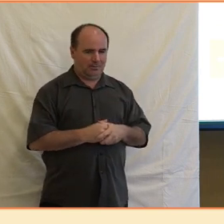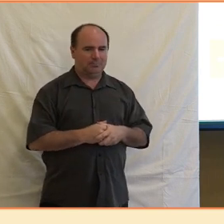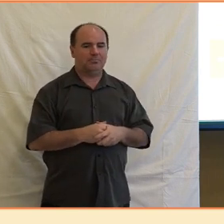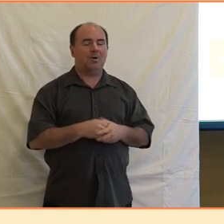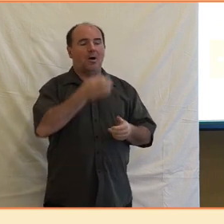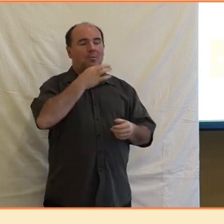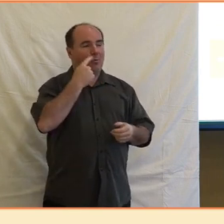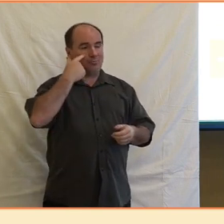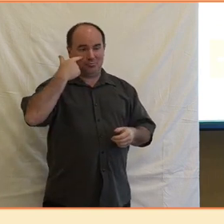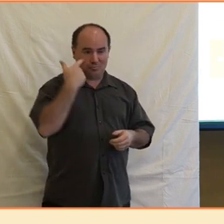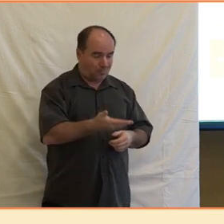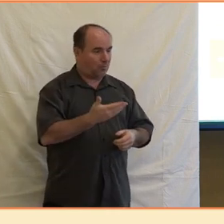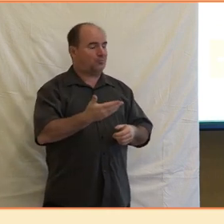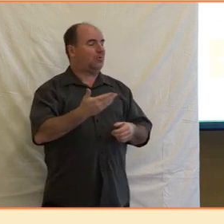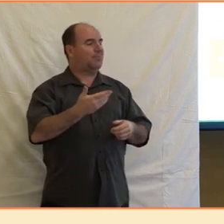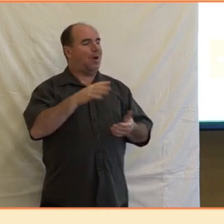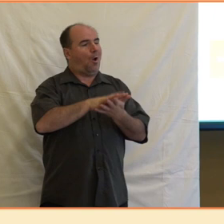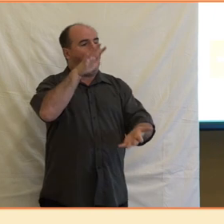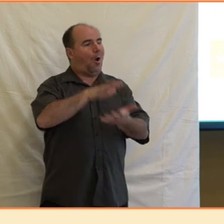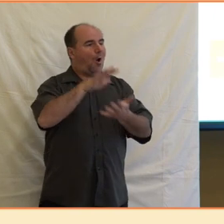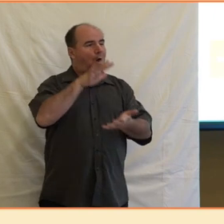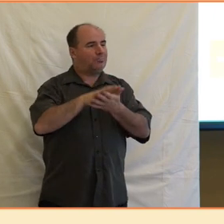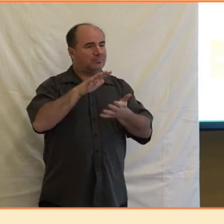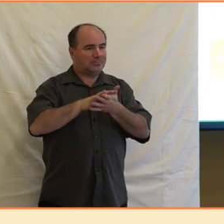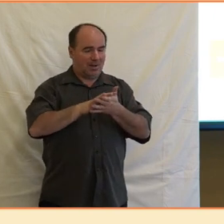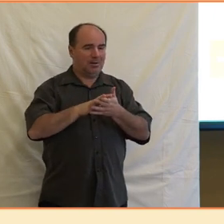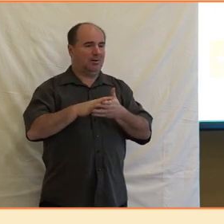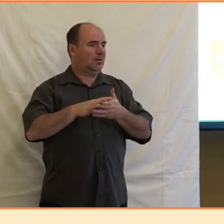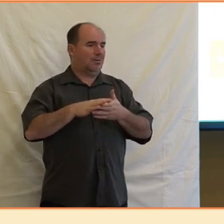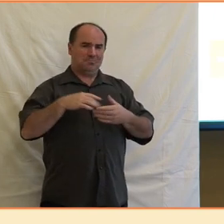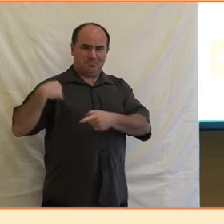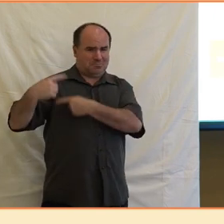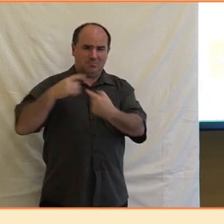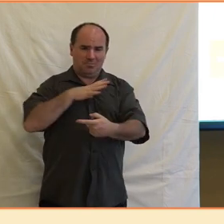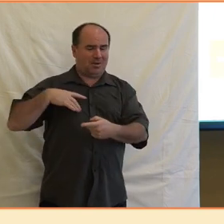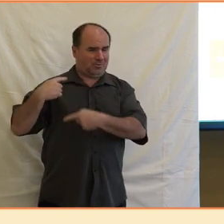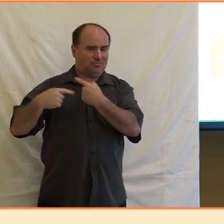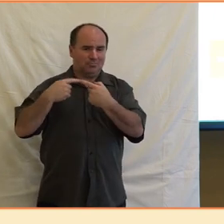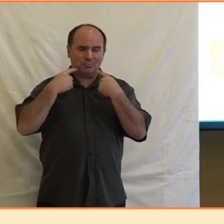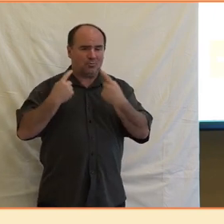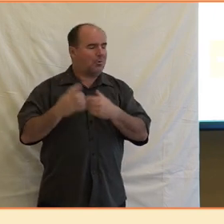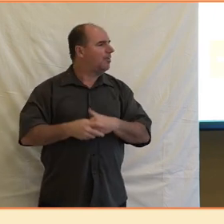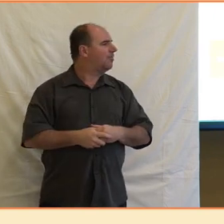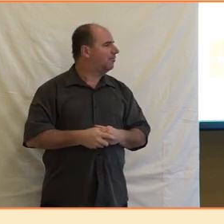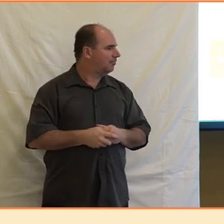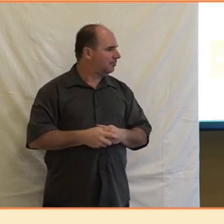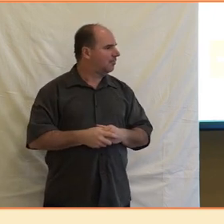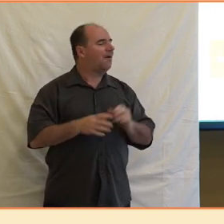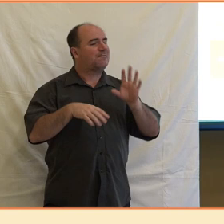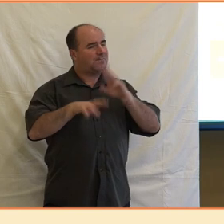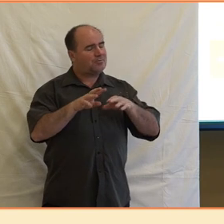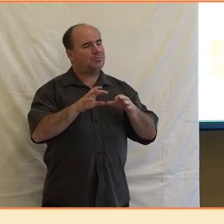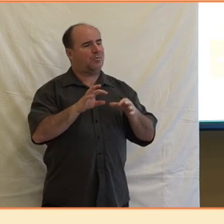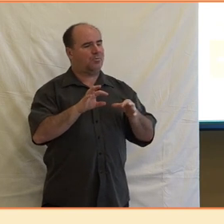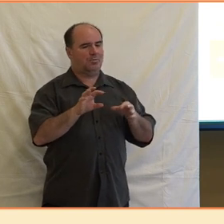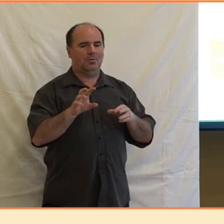obsahu algoritmickým způsobem se nejvíce používají techniky, kdy uživatel je zařazen